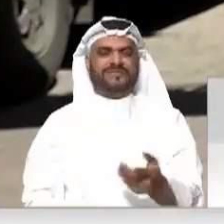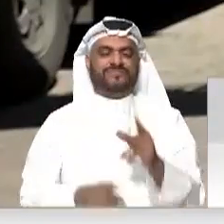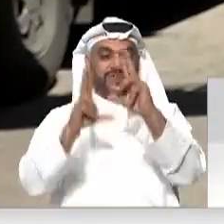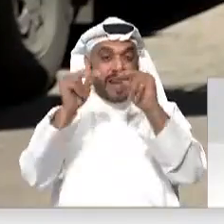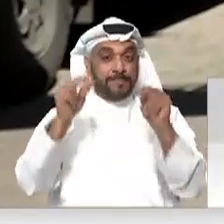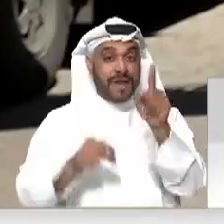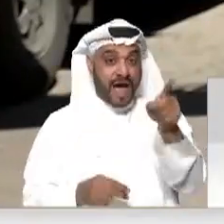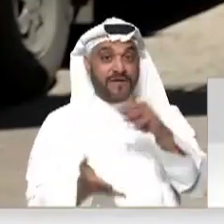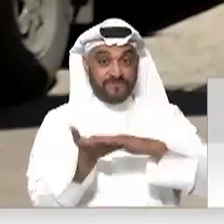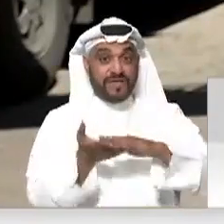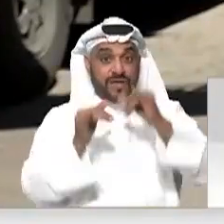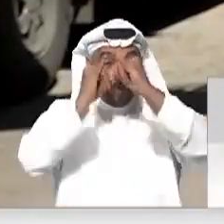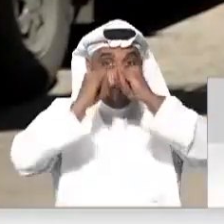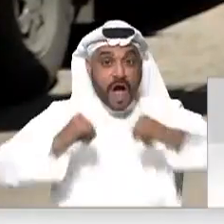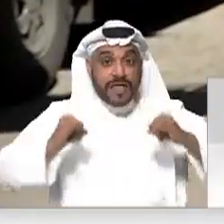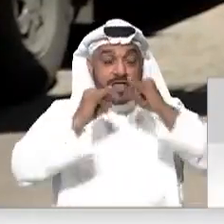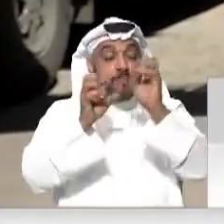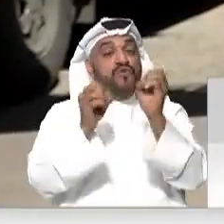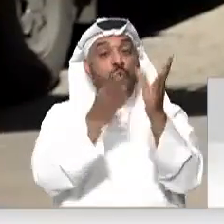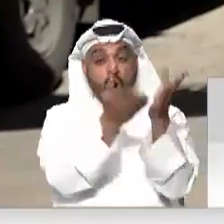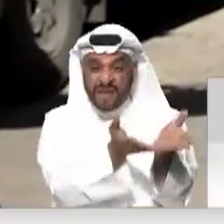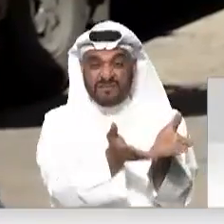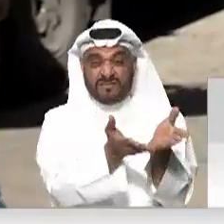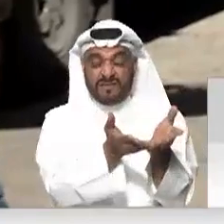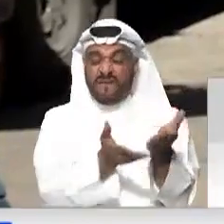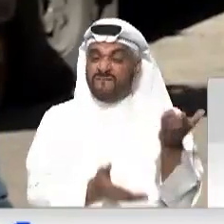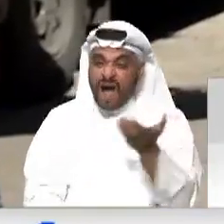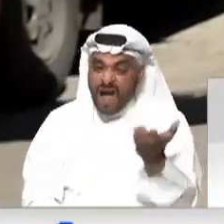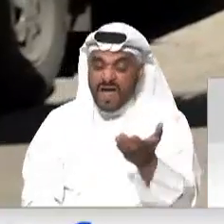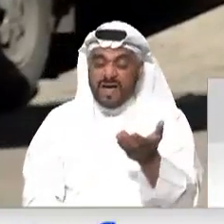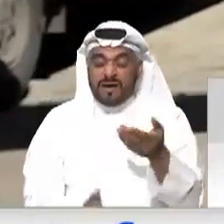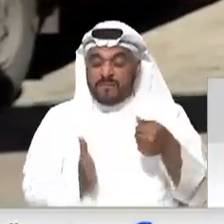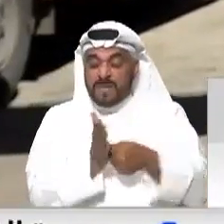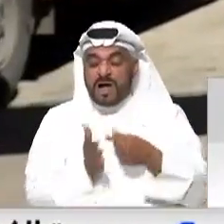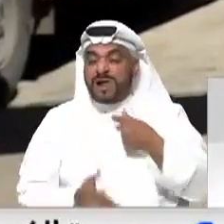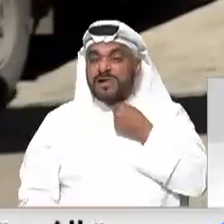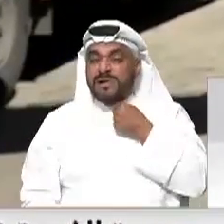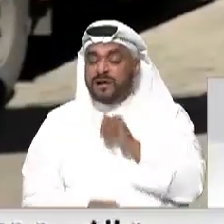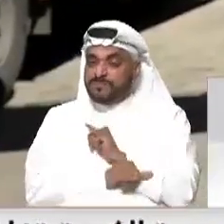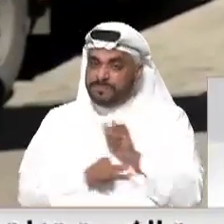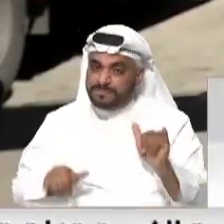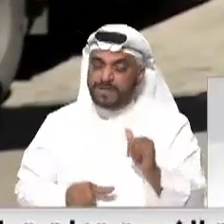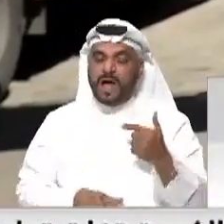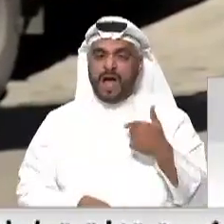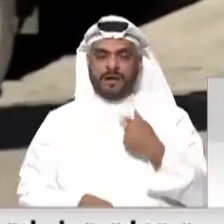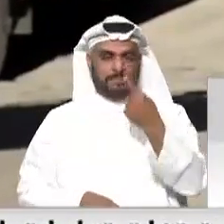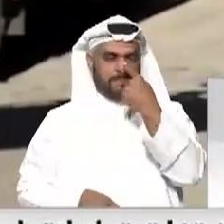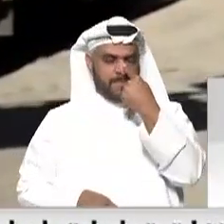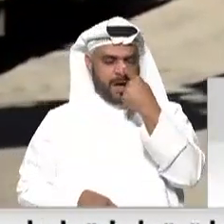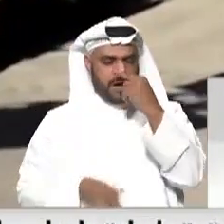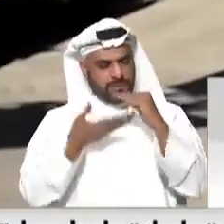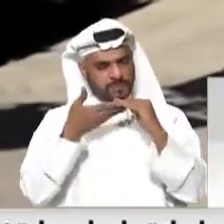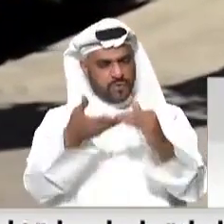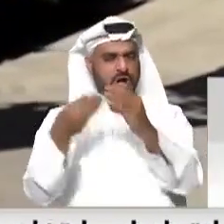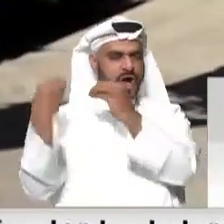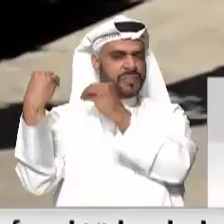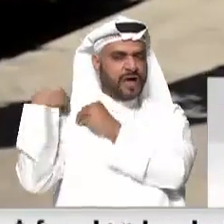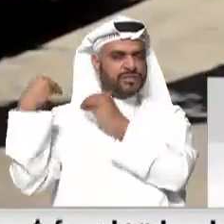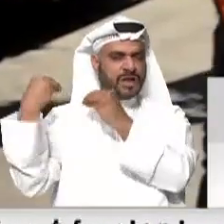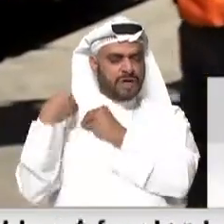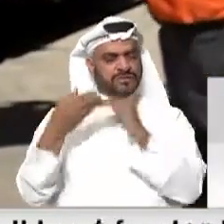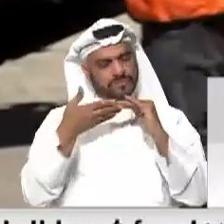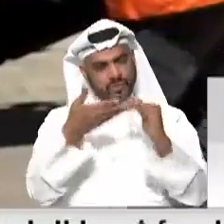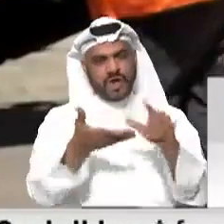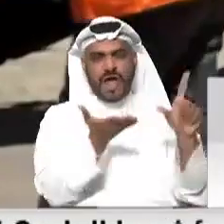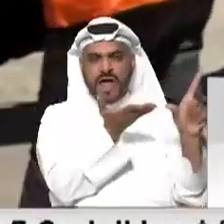علما بأن هناك مساعدات إن شاء الله لاحقة إلى أخواننا اللبنانيين في هذه المنطقة وكذلك اللاجئين السوريين، وتشمل